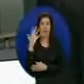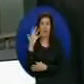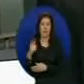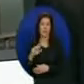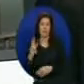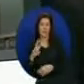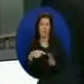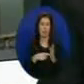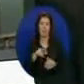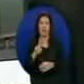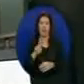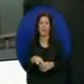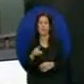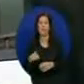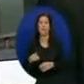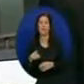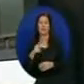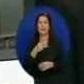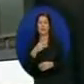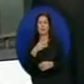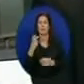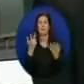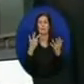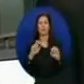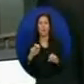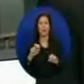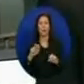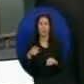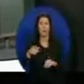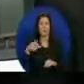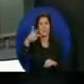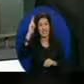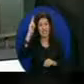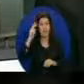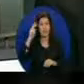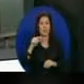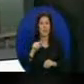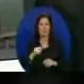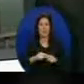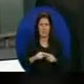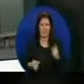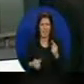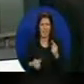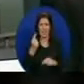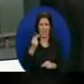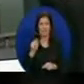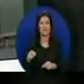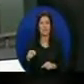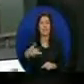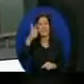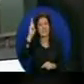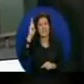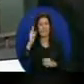למשל, יש שם עדר של בערך 280 צבעים מסוג נדיר של צבי, צבי הנגב, זה לא אותו